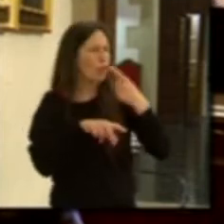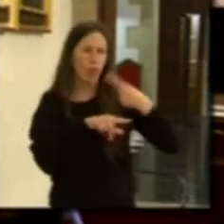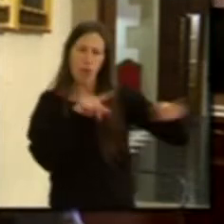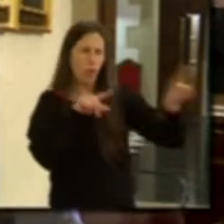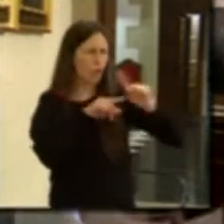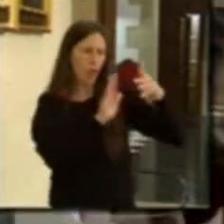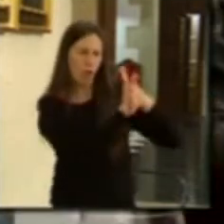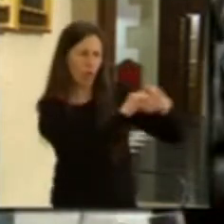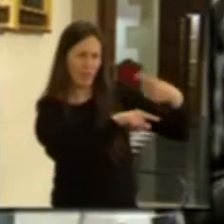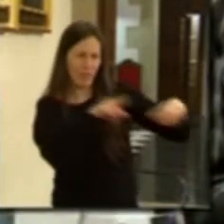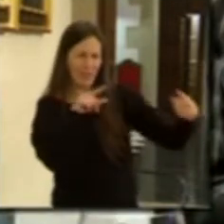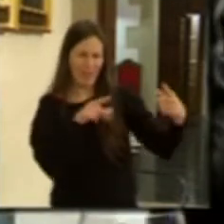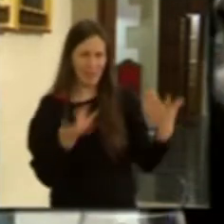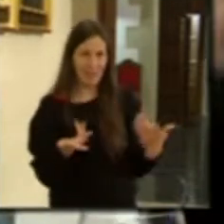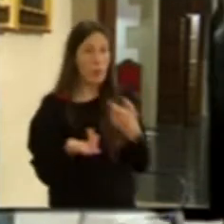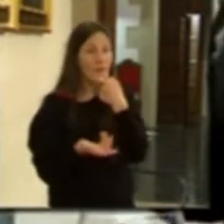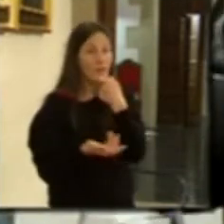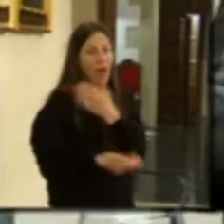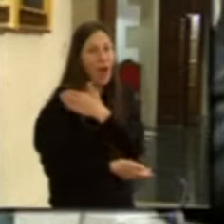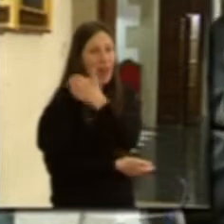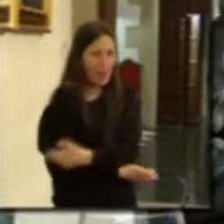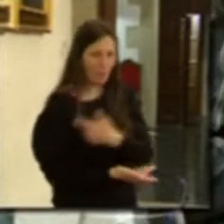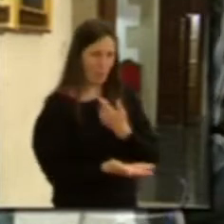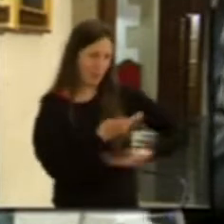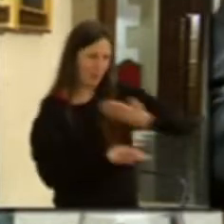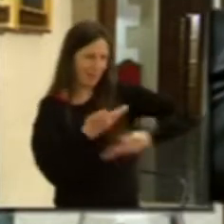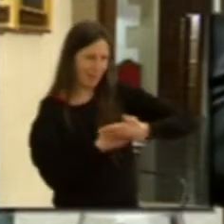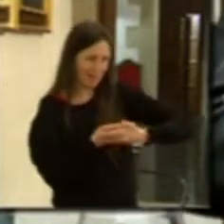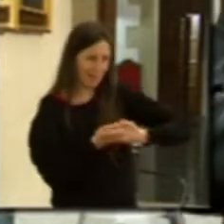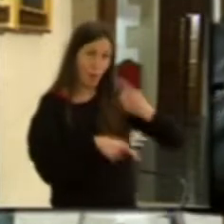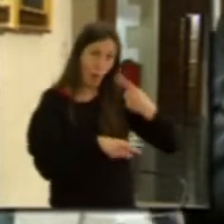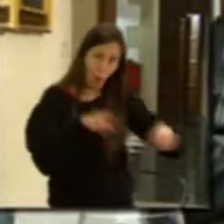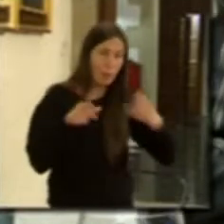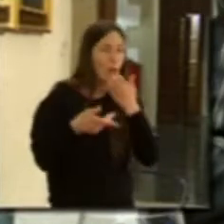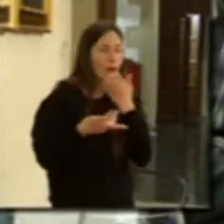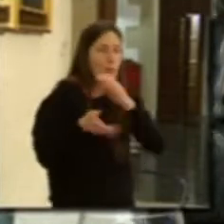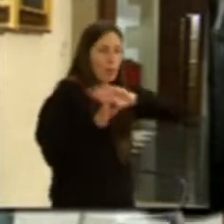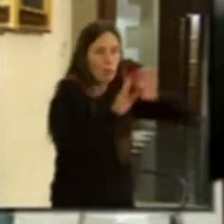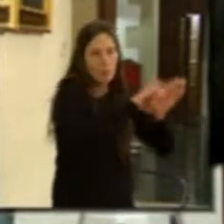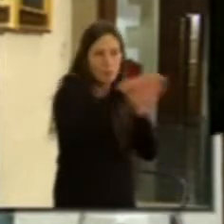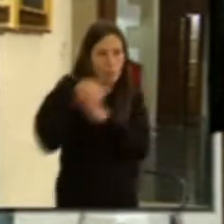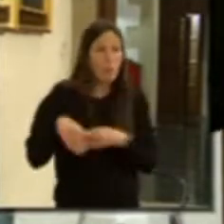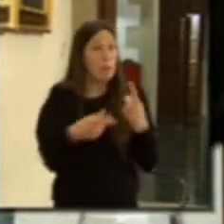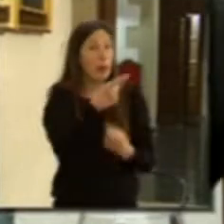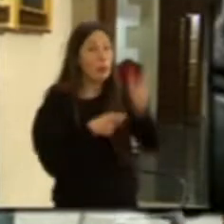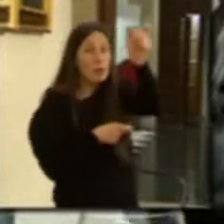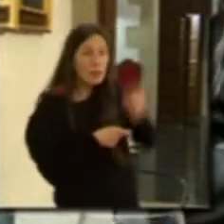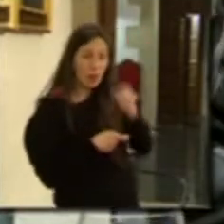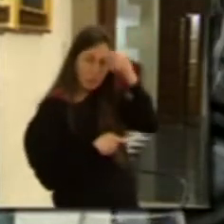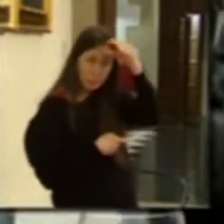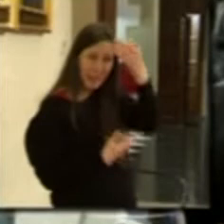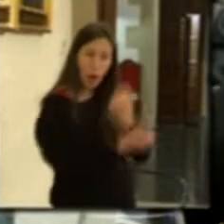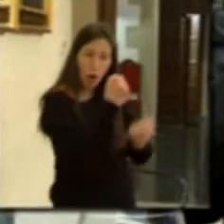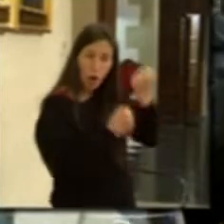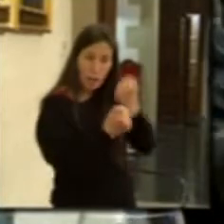a la gent li agrada estar a la vora d'altra gent i per això estan a les ciutats. I si la pregunta és un economista, aquest serà tot molt més complicat